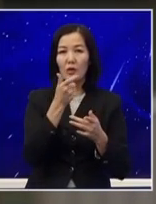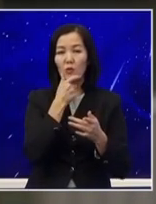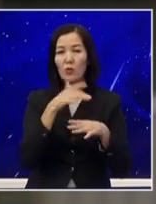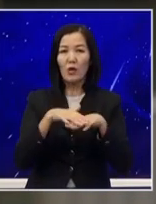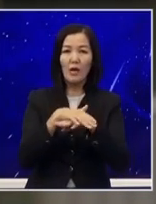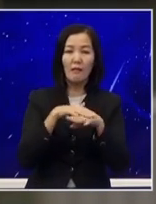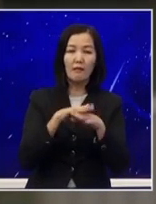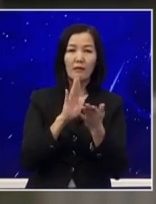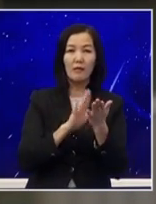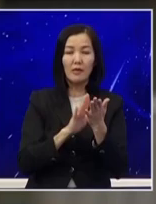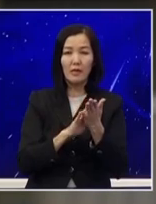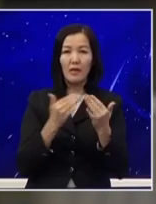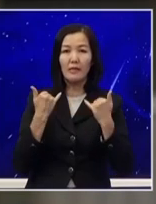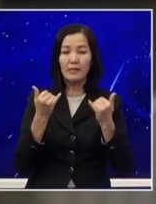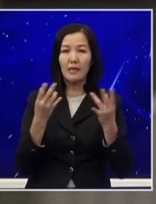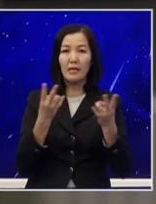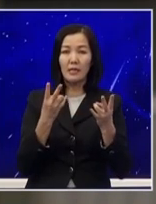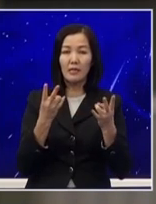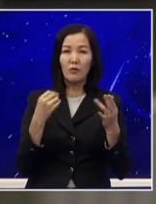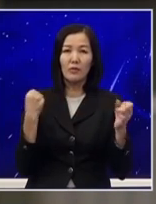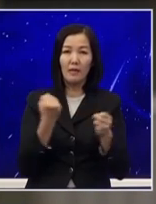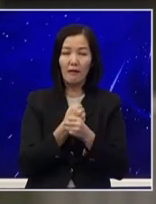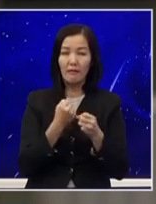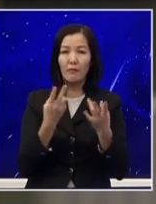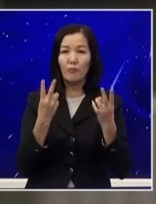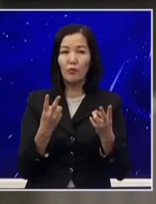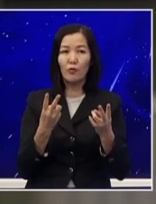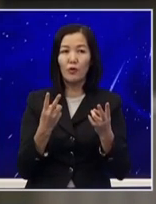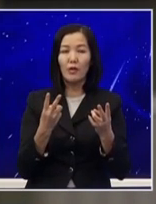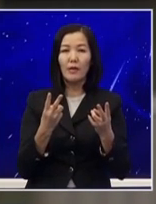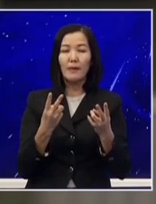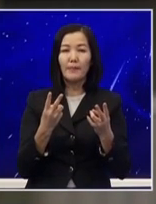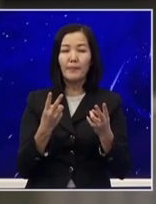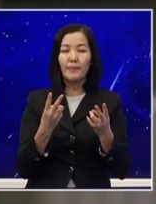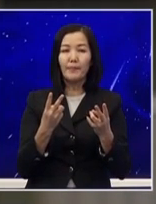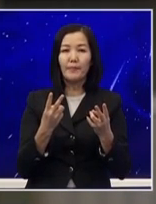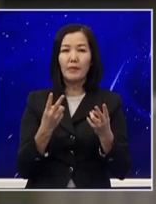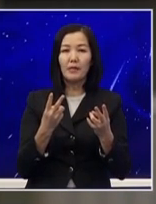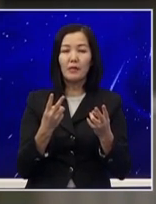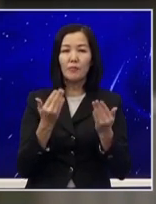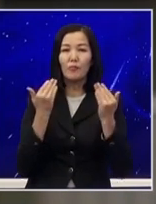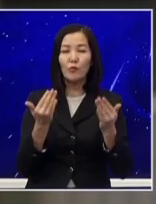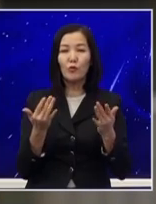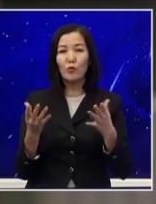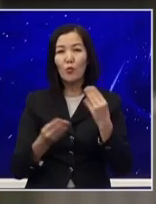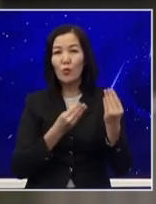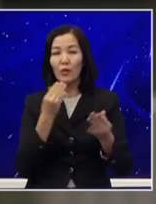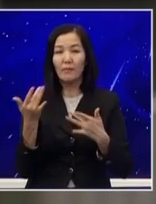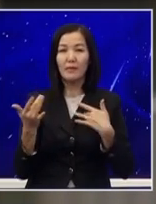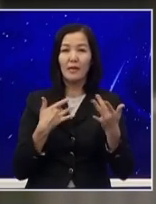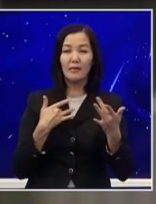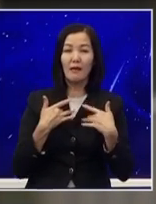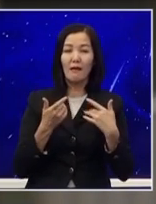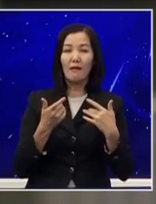алақандарына зәруіміз, қатты сағындық көрермендерді. Бүгін сол сағынышымызды осы сахнадан кеткіміз келмей тұрды,